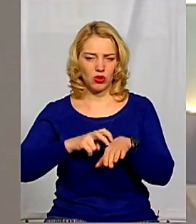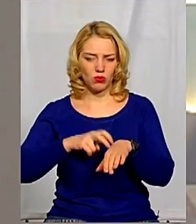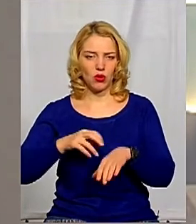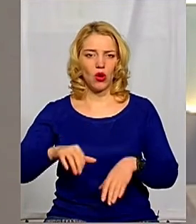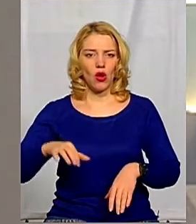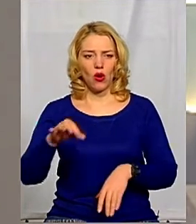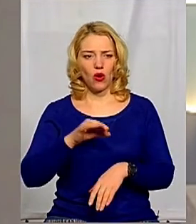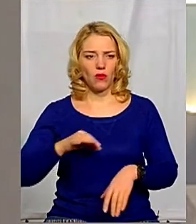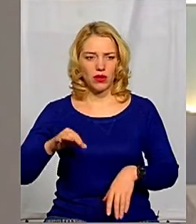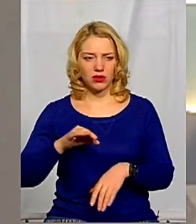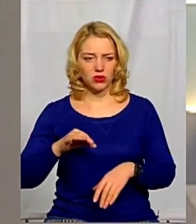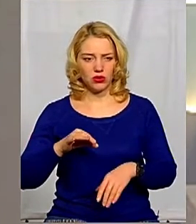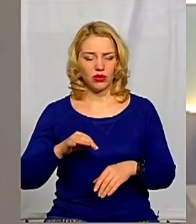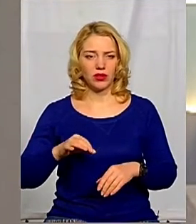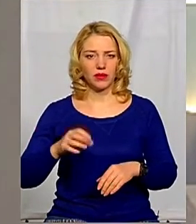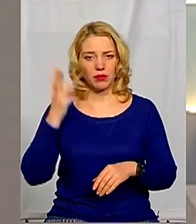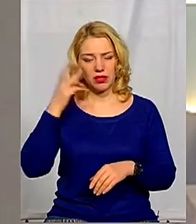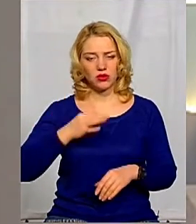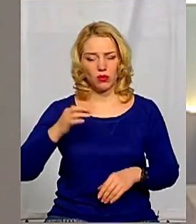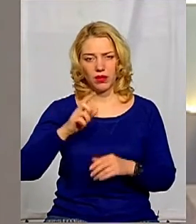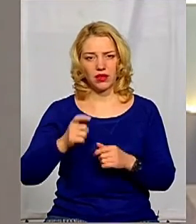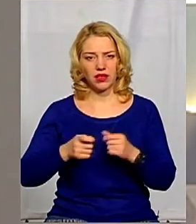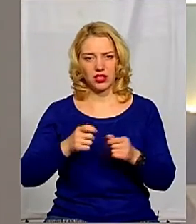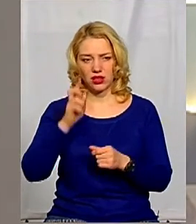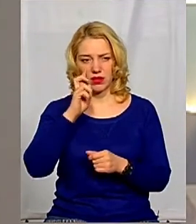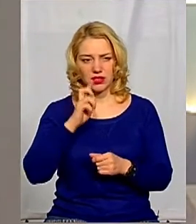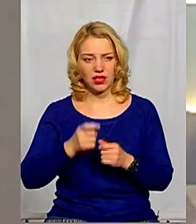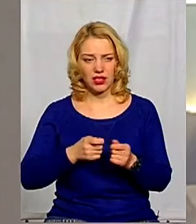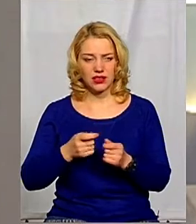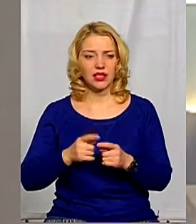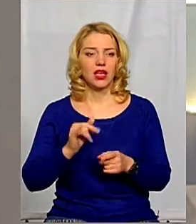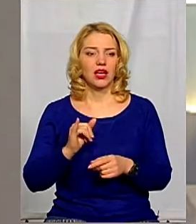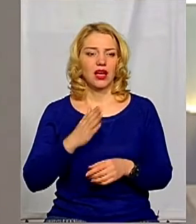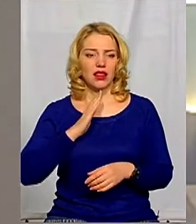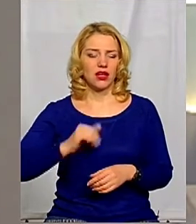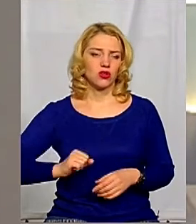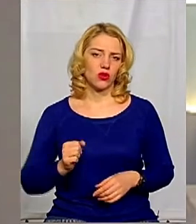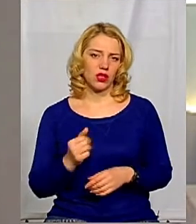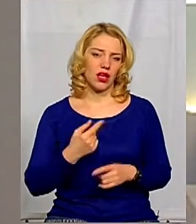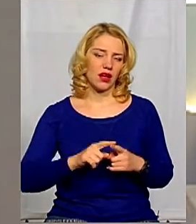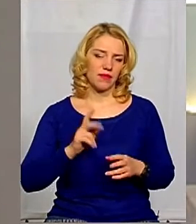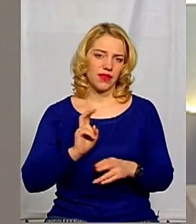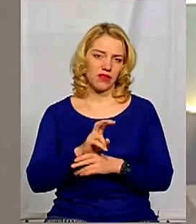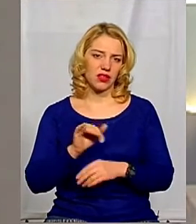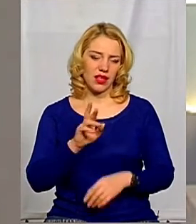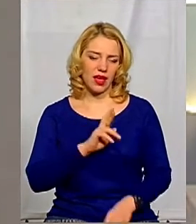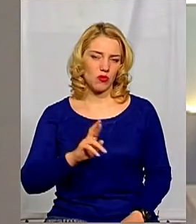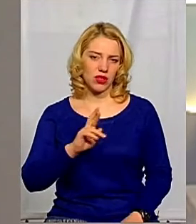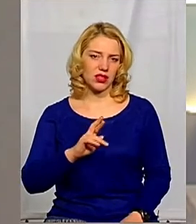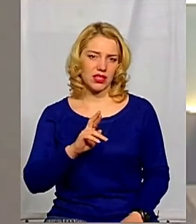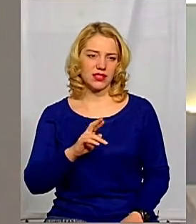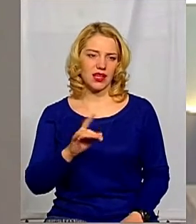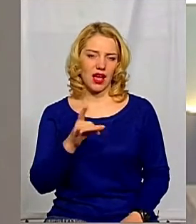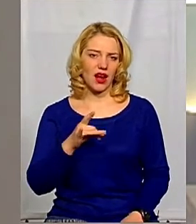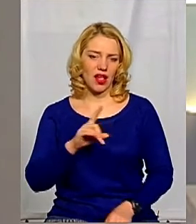здоров'я Хмельницької облдержадміністрації Олександр Мирний. А наша колега Неля Шпулак навідалась до Ярмолинецької